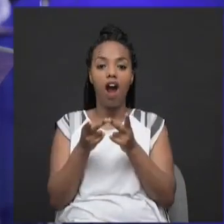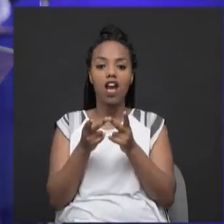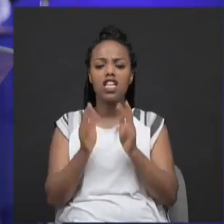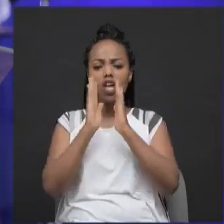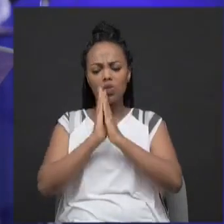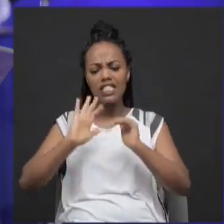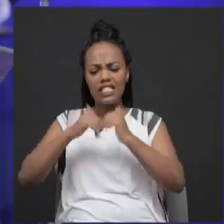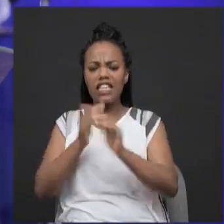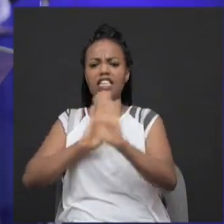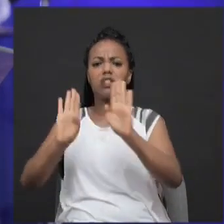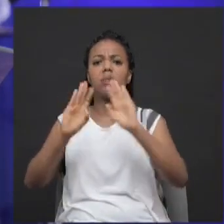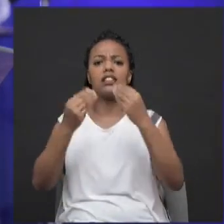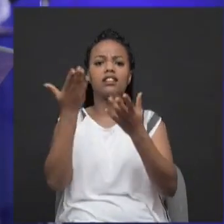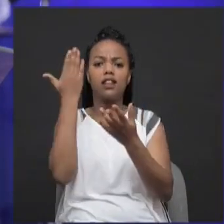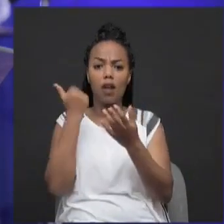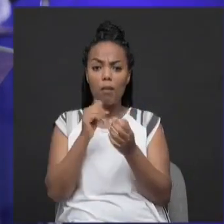ጸሎትን እንዴት ያስቀድም እንደነበረ